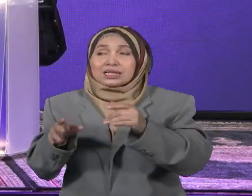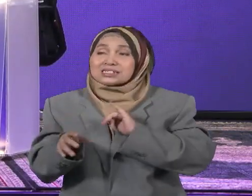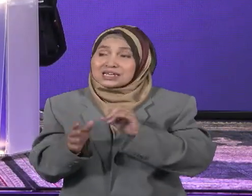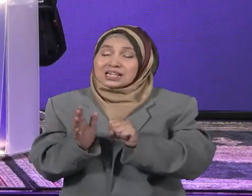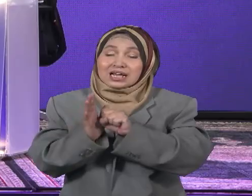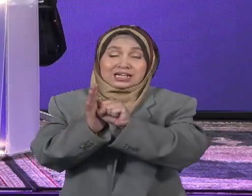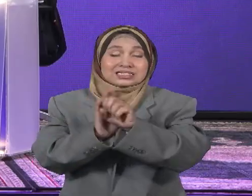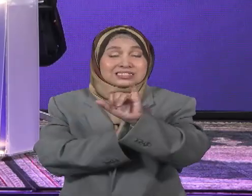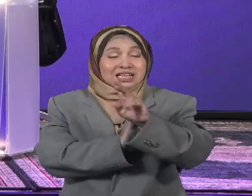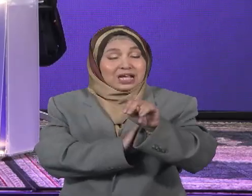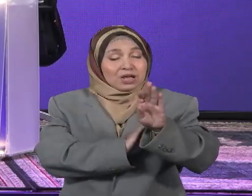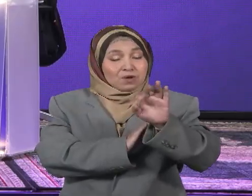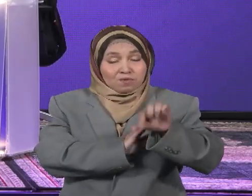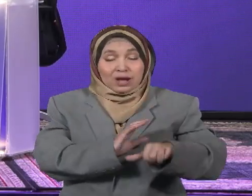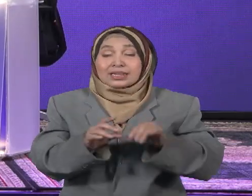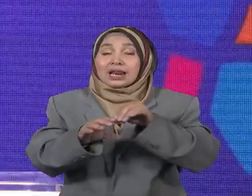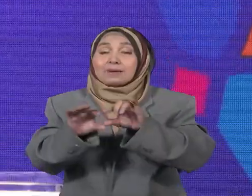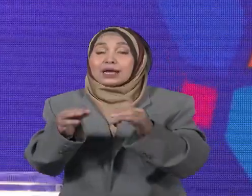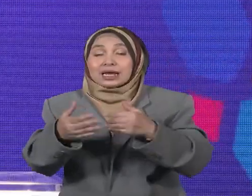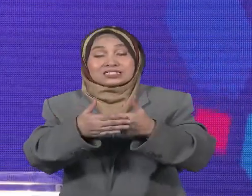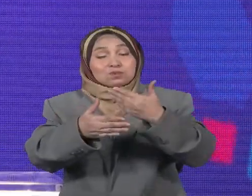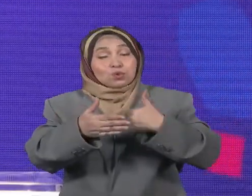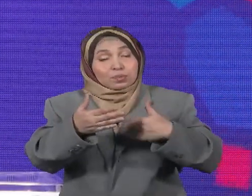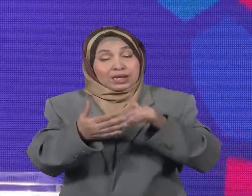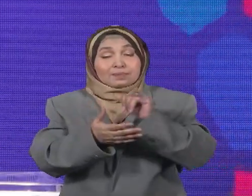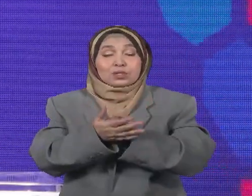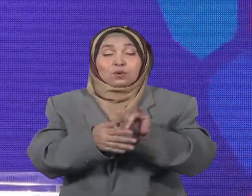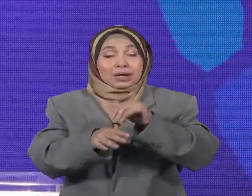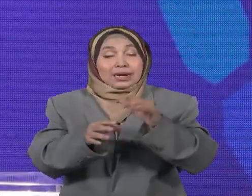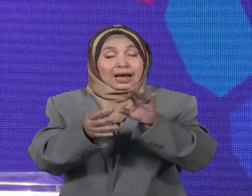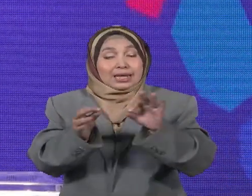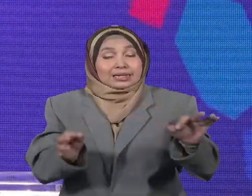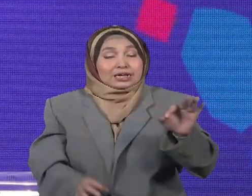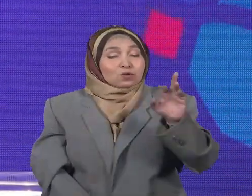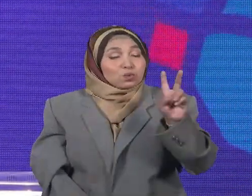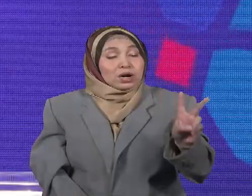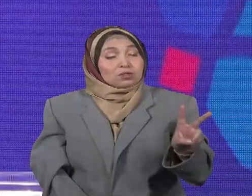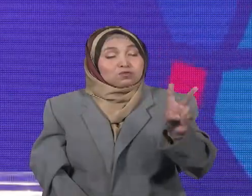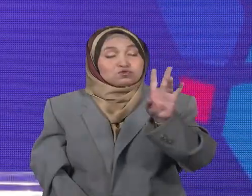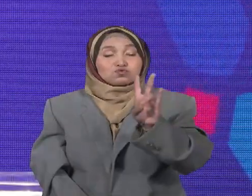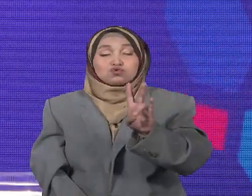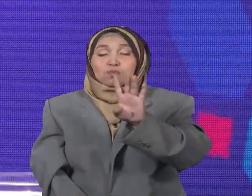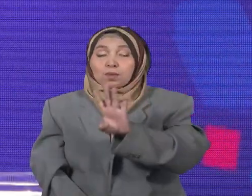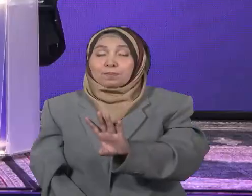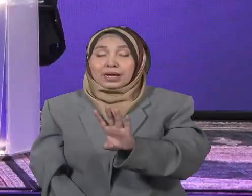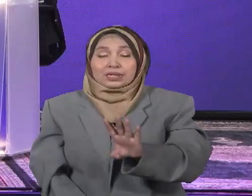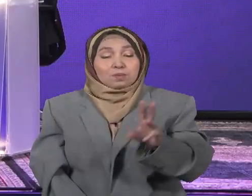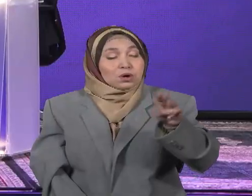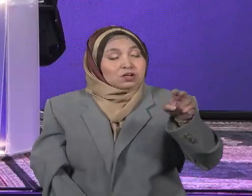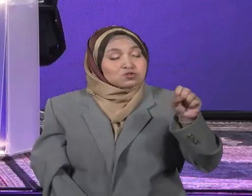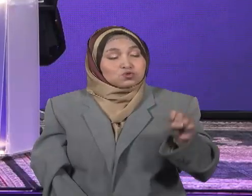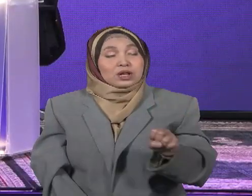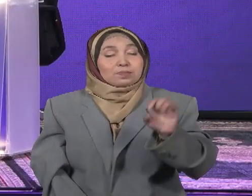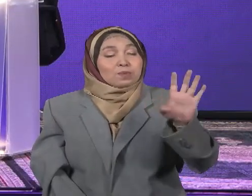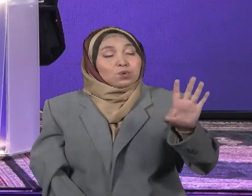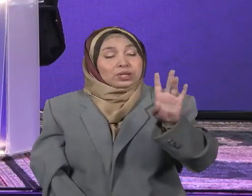infak. Itu walahum yahzanun dalam ayat yang sebelum ini, iaitu pada ayat yang ke 274. Halaman yang